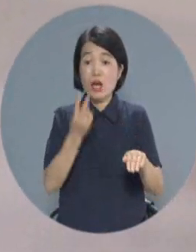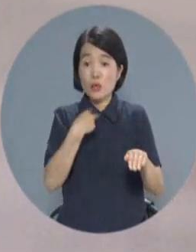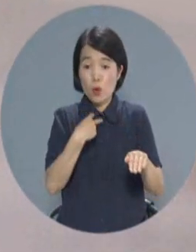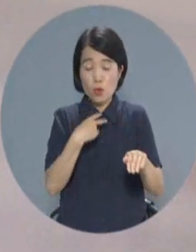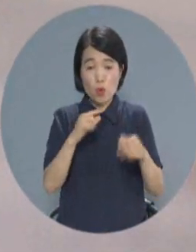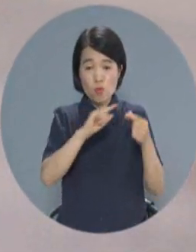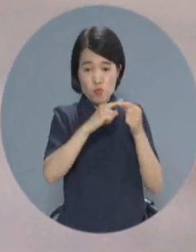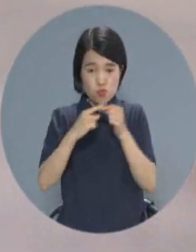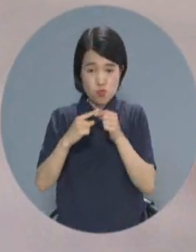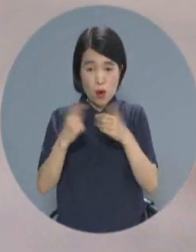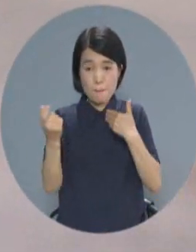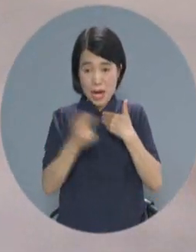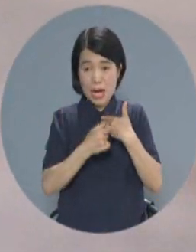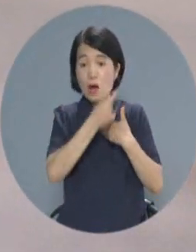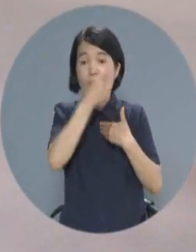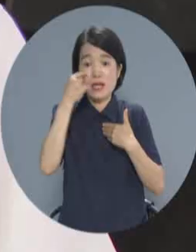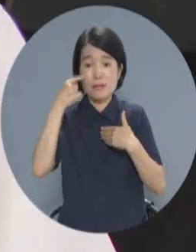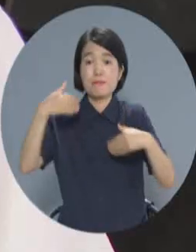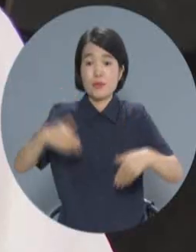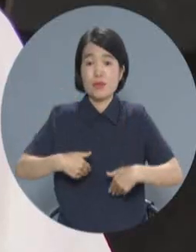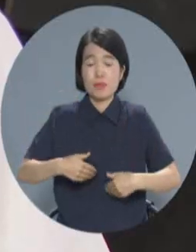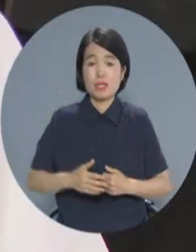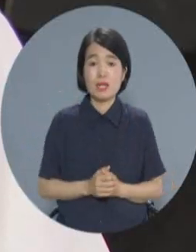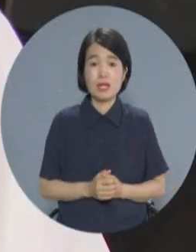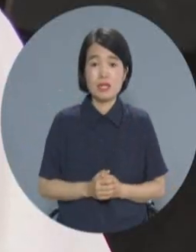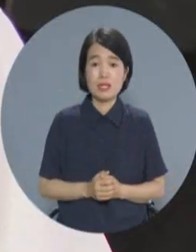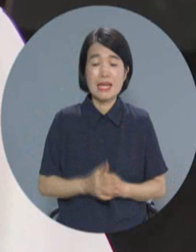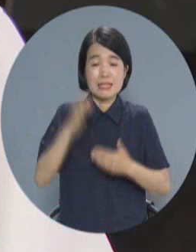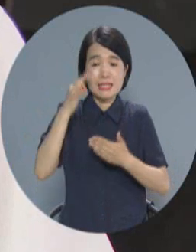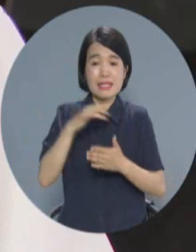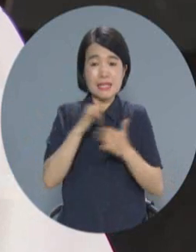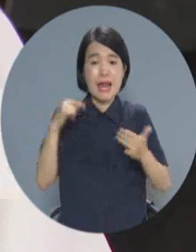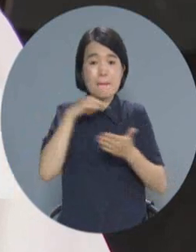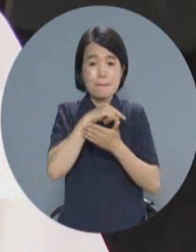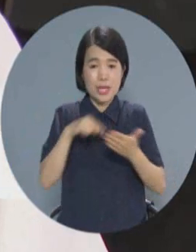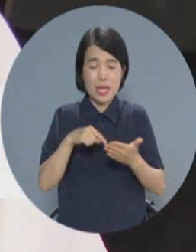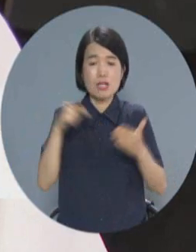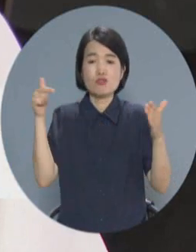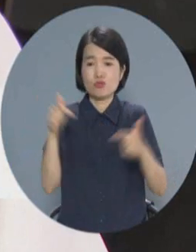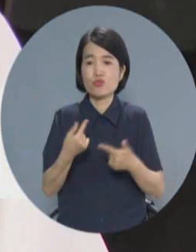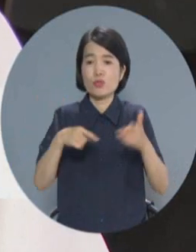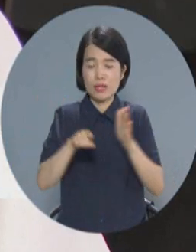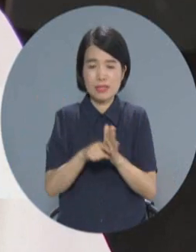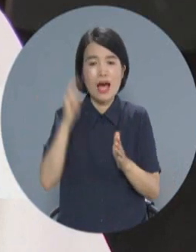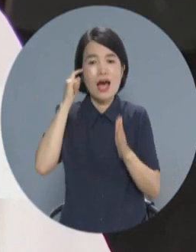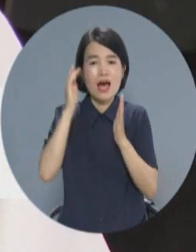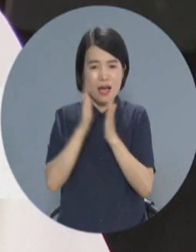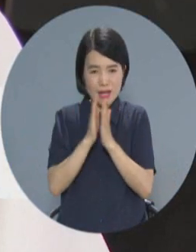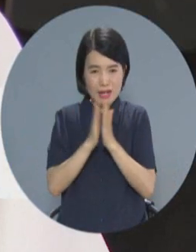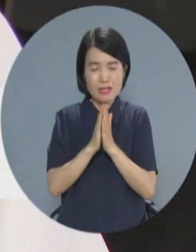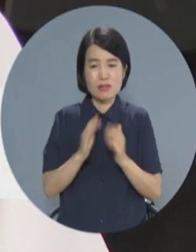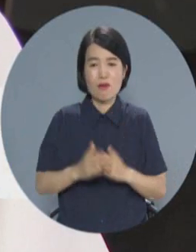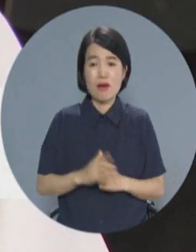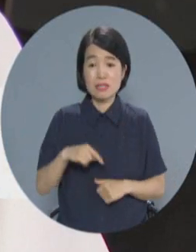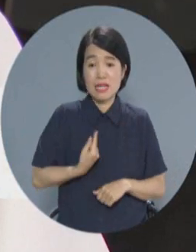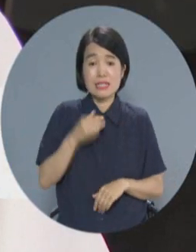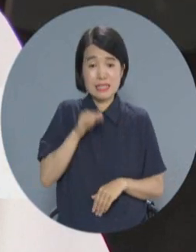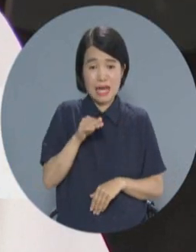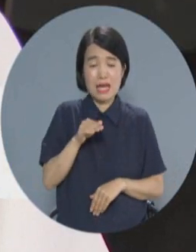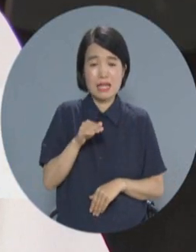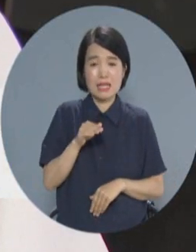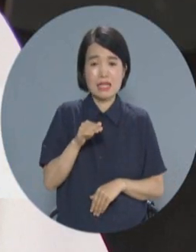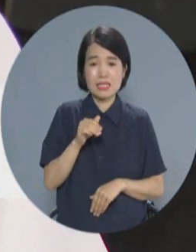있는지 반드시 확인해야 합니다. 재산과 인명 피해를 최소화하기 위해서 이렇게 미리미리